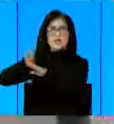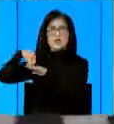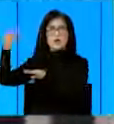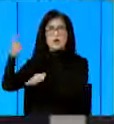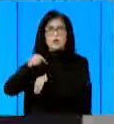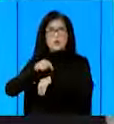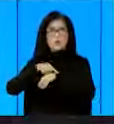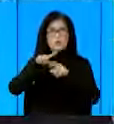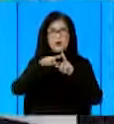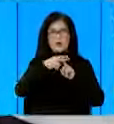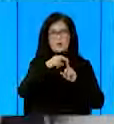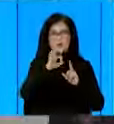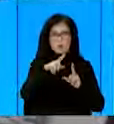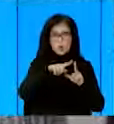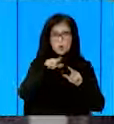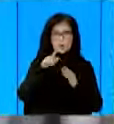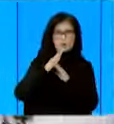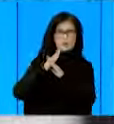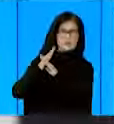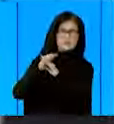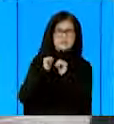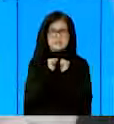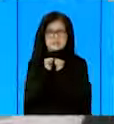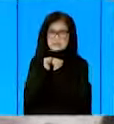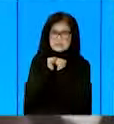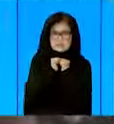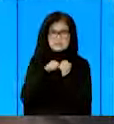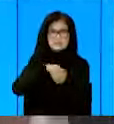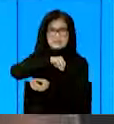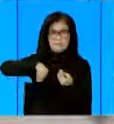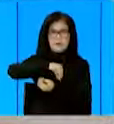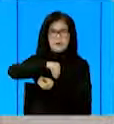afdol demi menghindari desak-desakan antar jemaah.